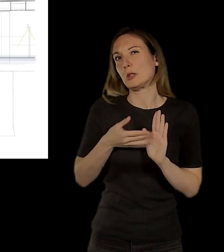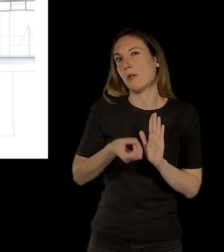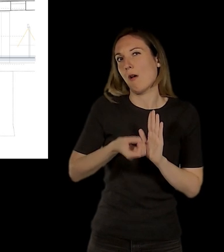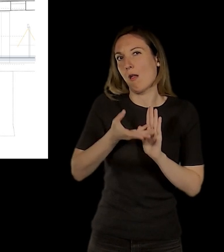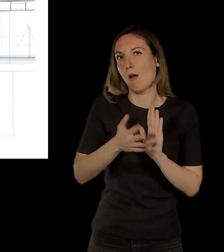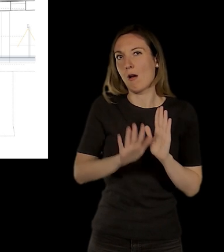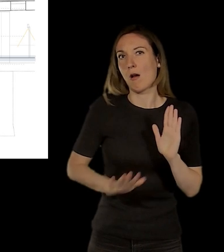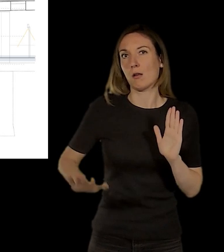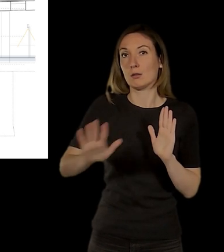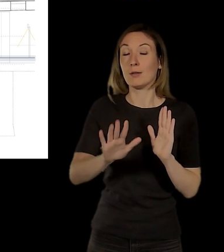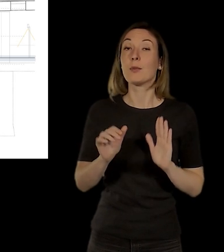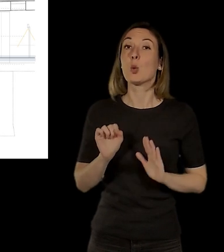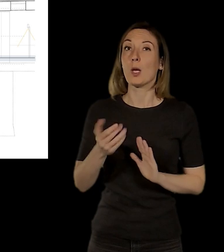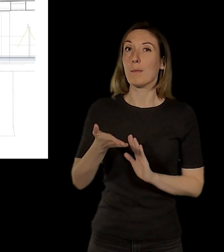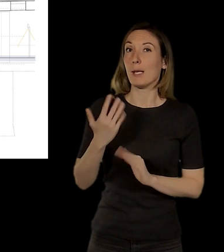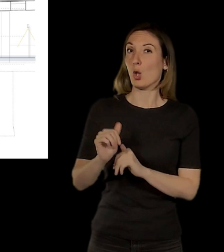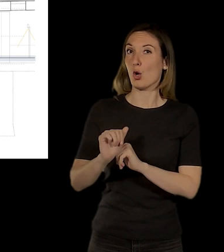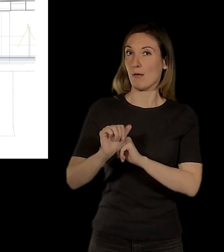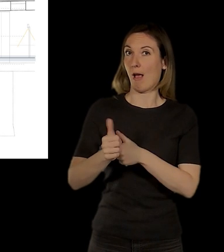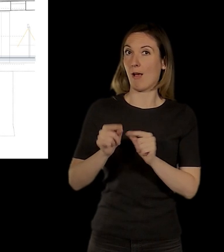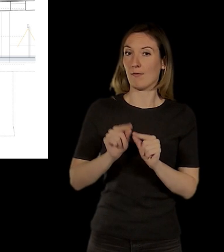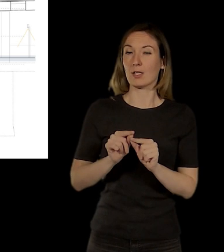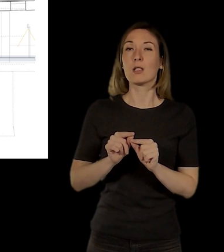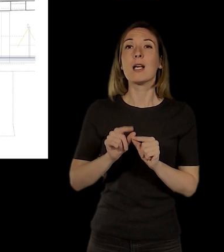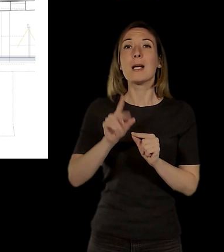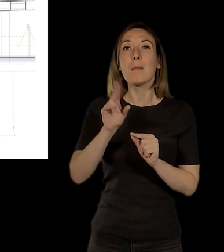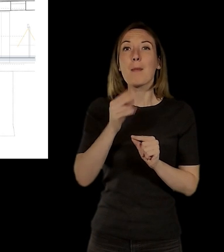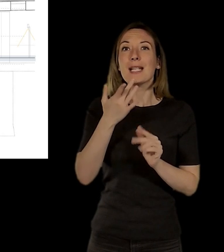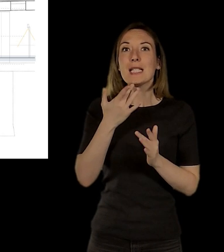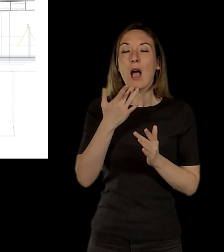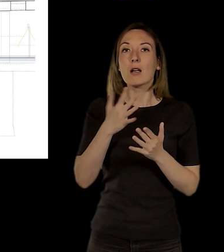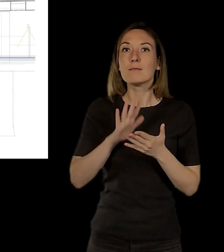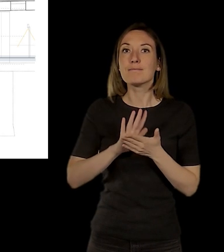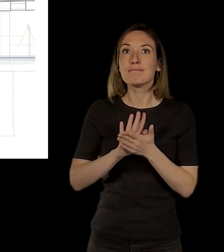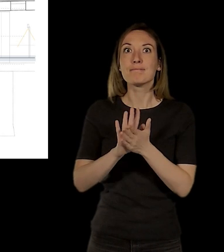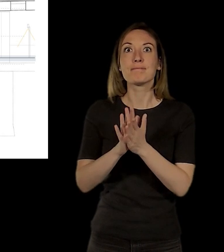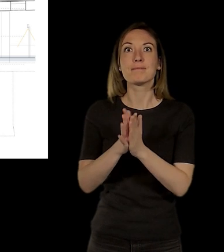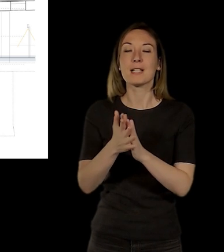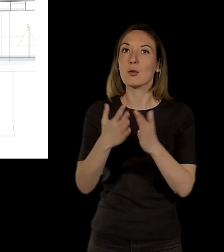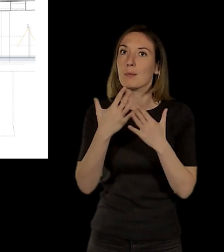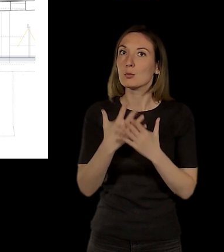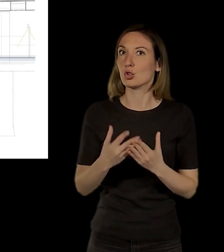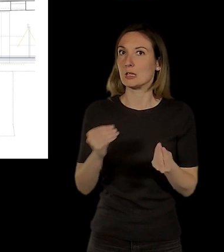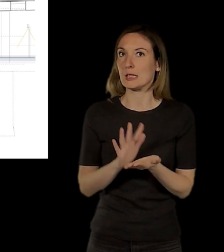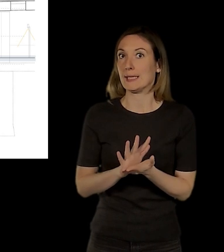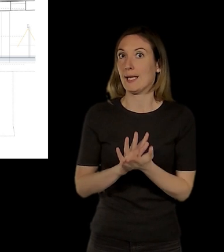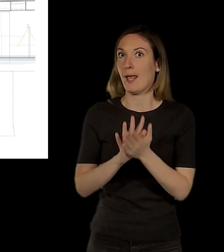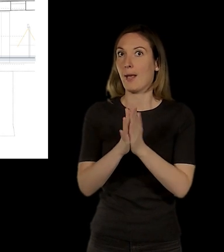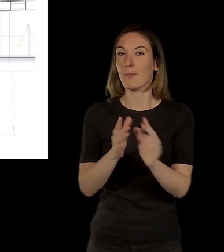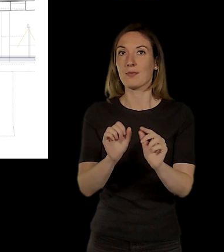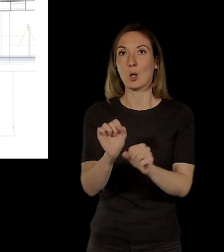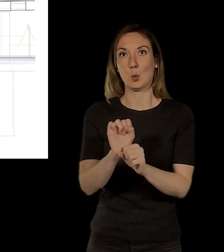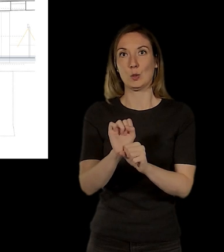vlastně navrhli, že jeden prvek má být kontinuální jemná topografie, která tu magistrálu